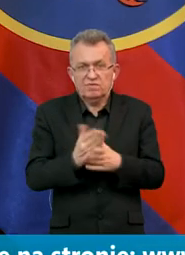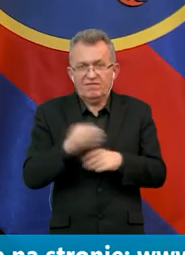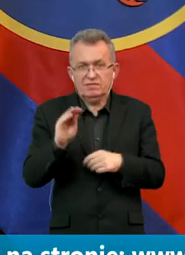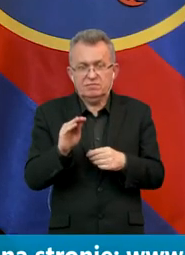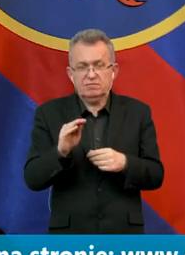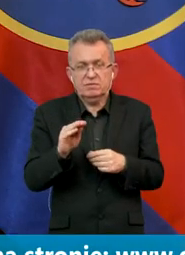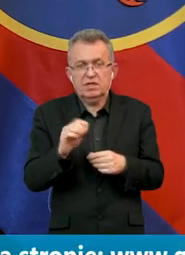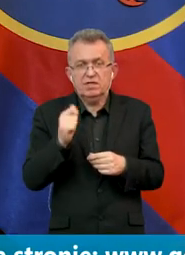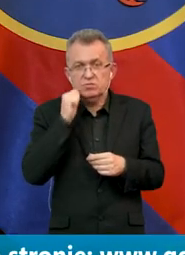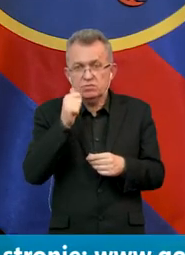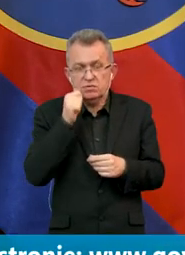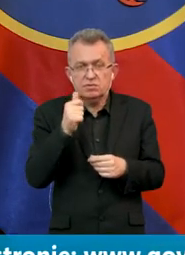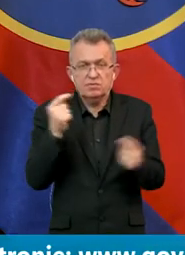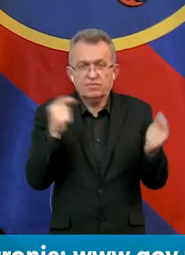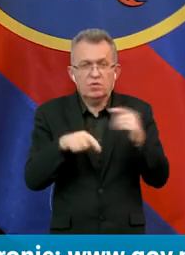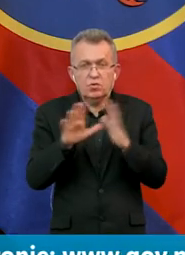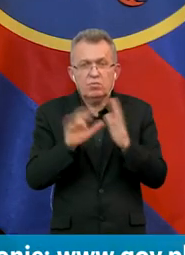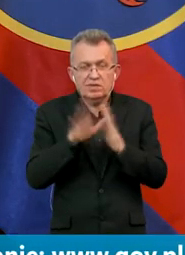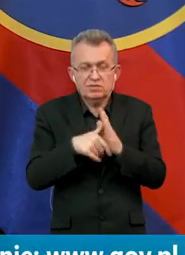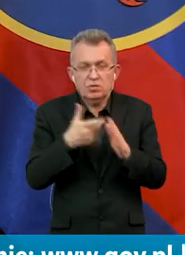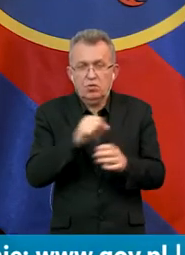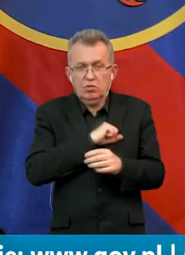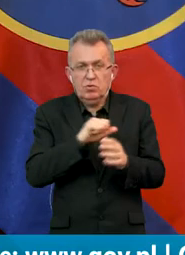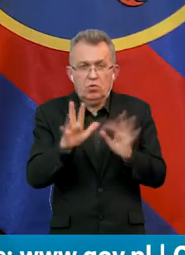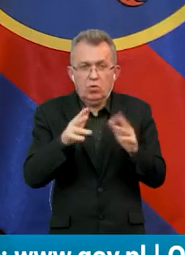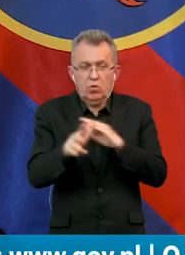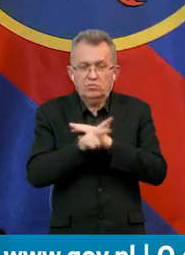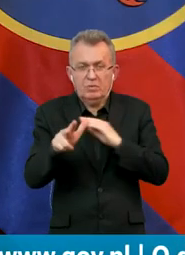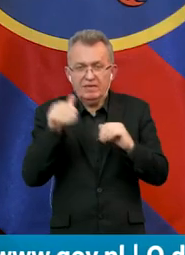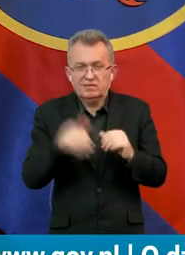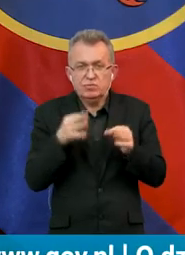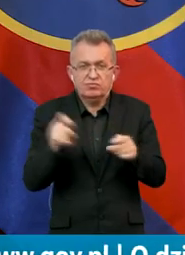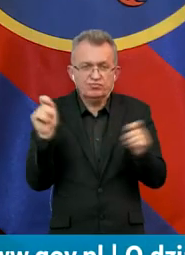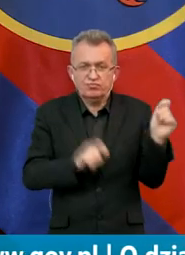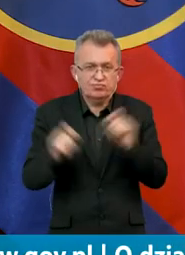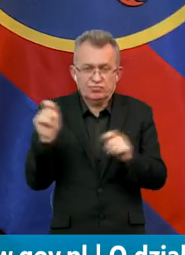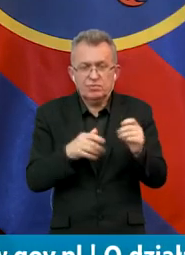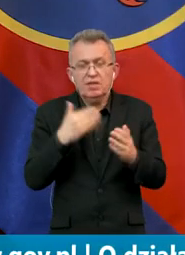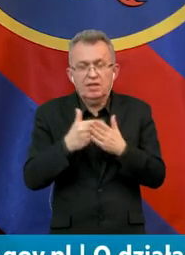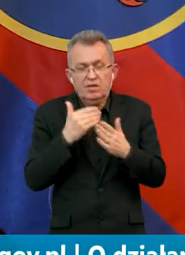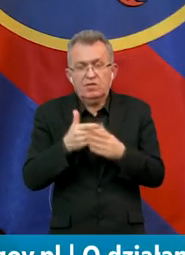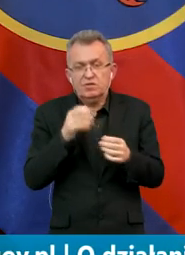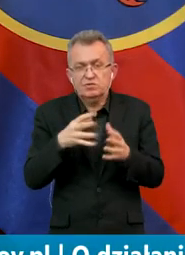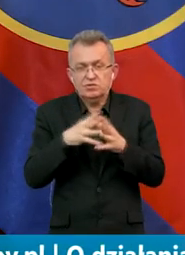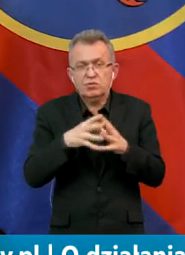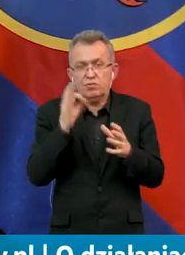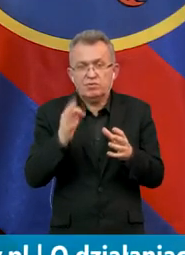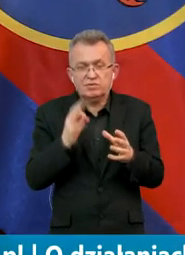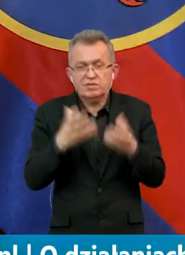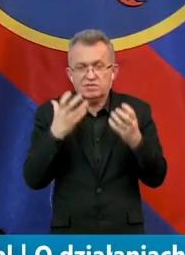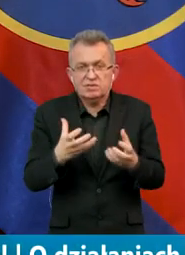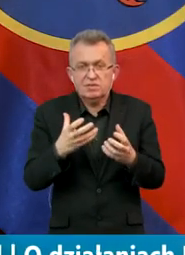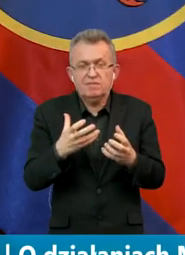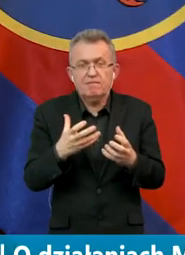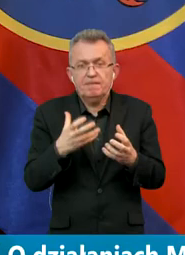Do tego każdego dnia do miasta wjeżdża w dzień roboczy około 88 tysięcy pojazdów. No jeżeli tylko 10% chciałoby z